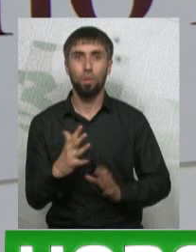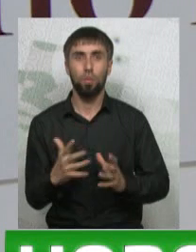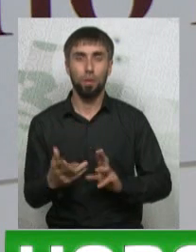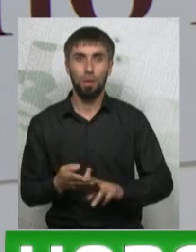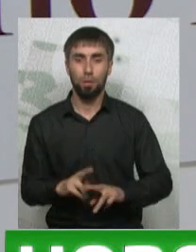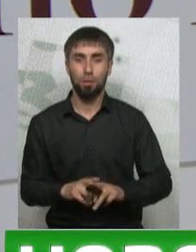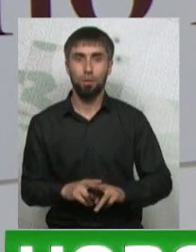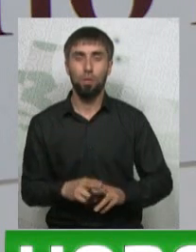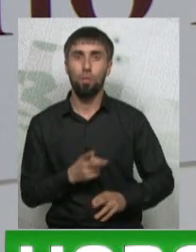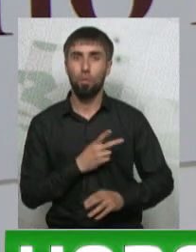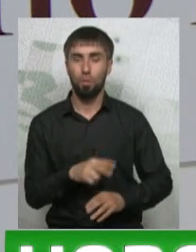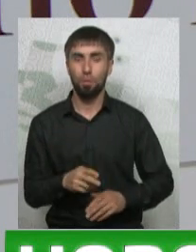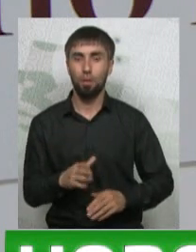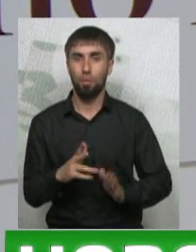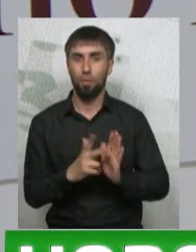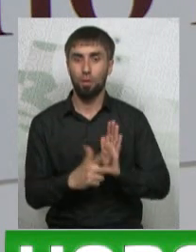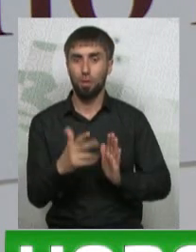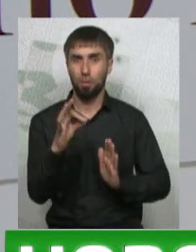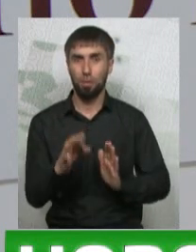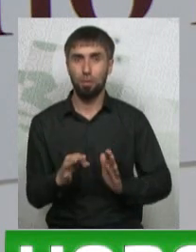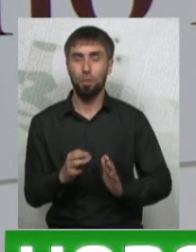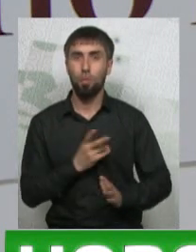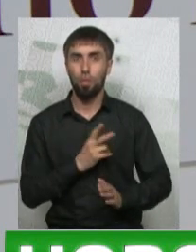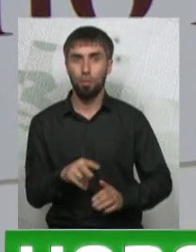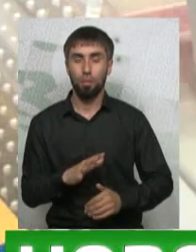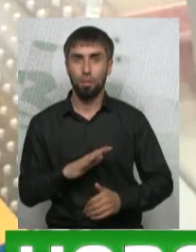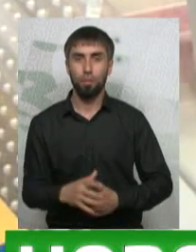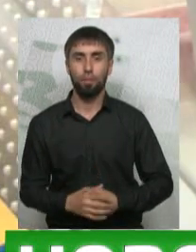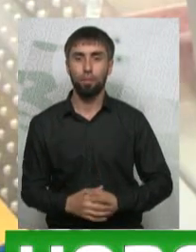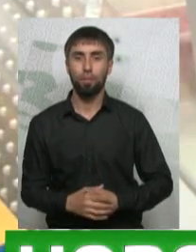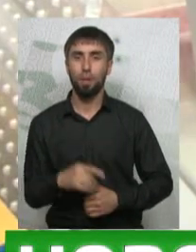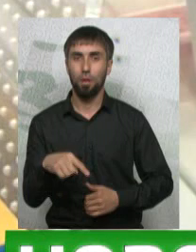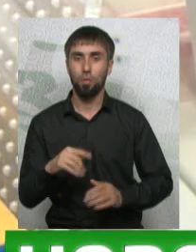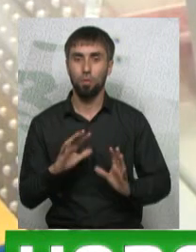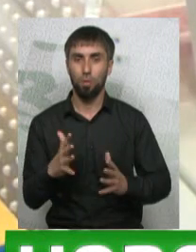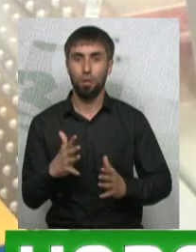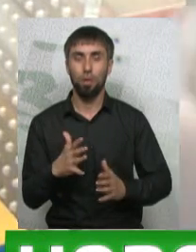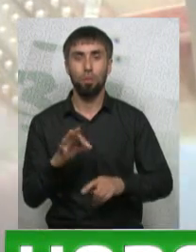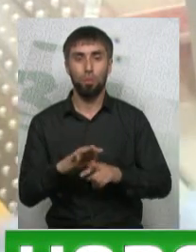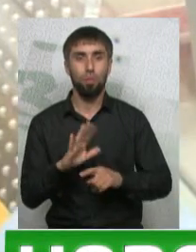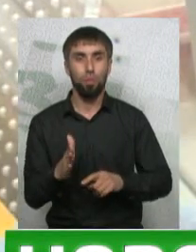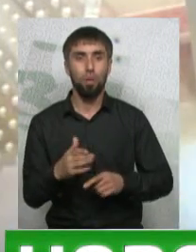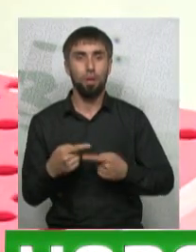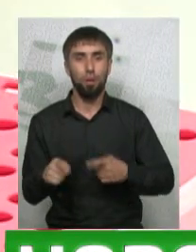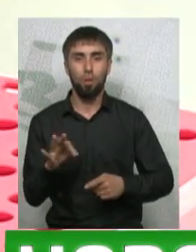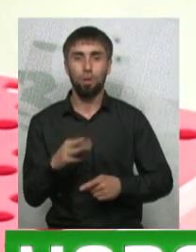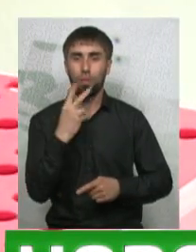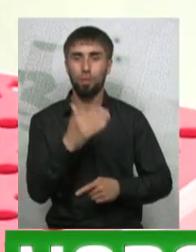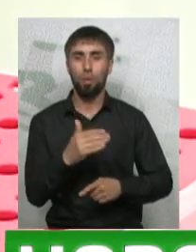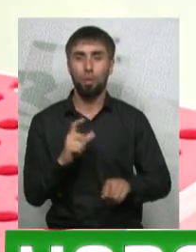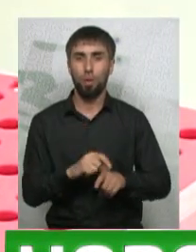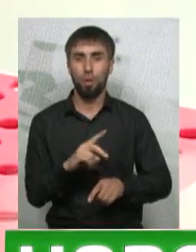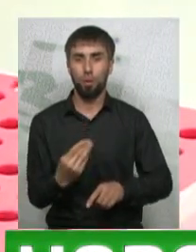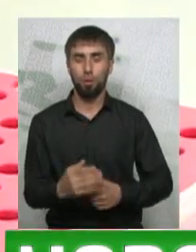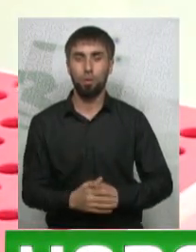– это летальные, то есть 83% летальности было. В этом случае симптомы будут отличаться от обычного укуса